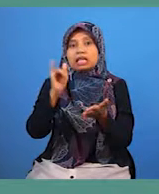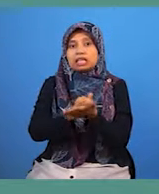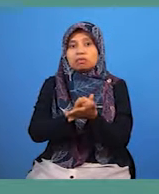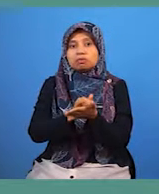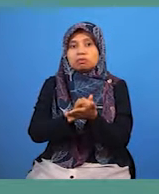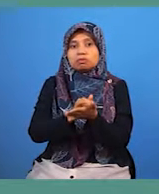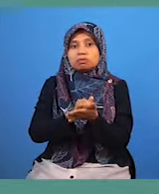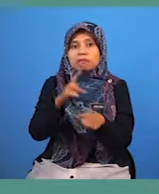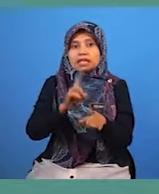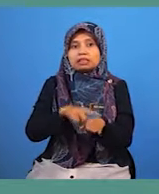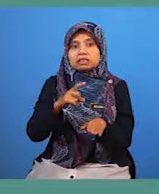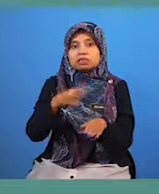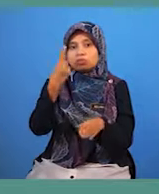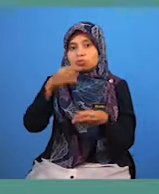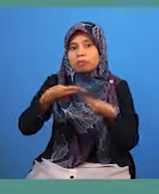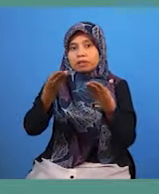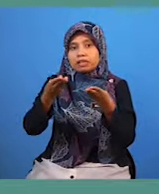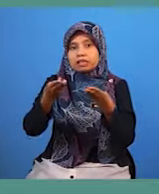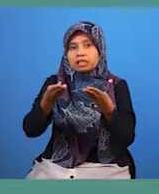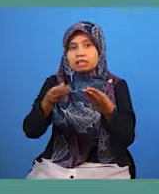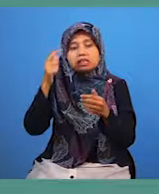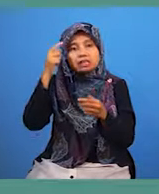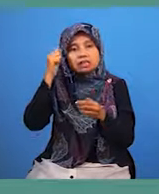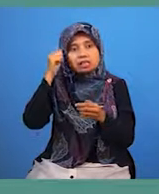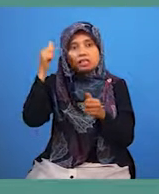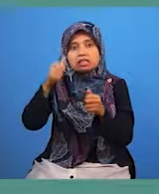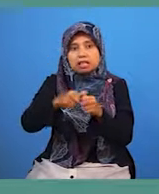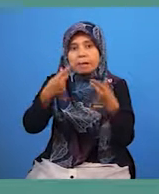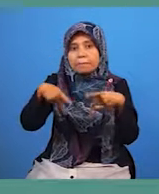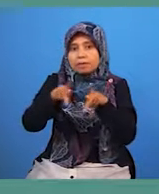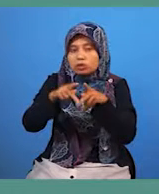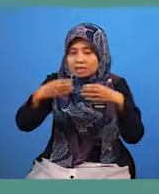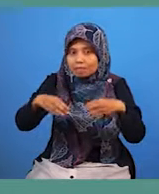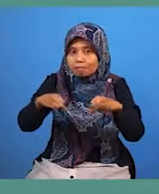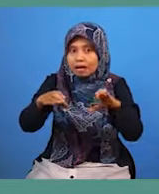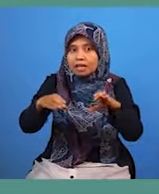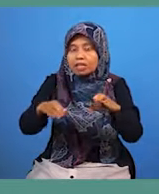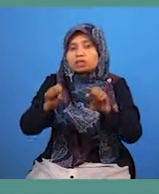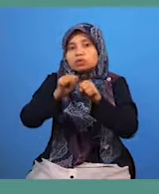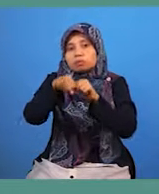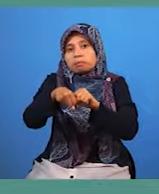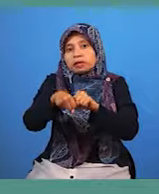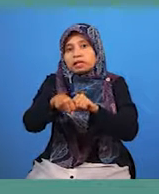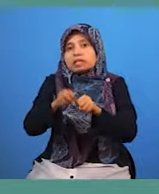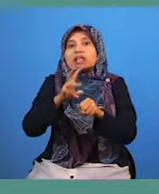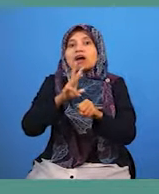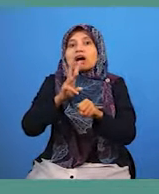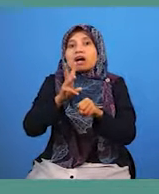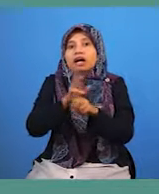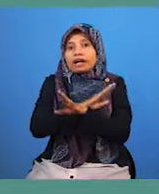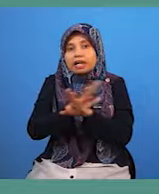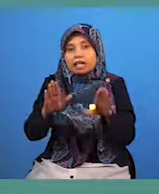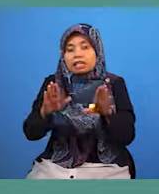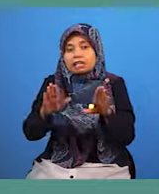tersebut. Tempoh masa penyerahan, diingatkan sekali lagi, perlu disegerakan bagi mengelakkan parameter